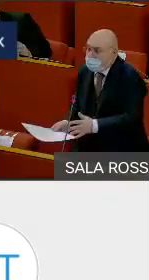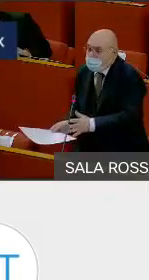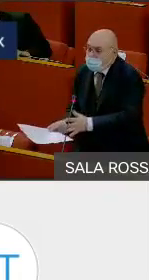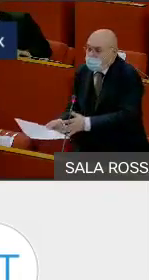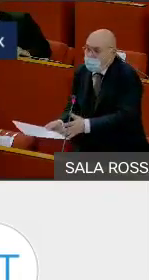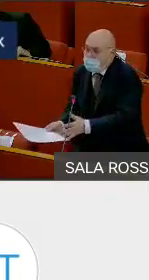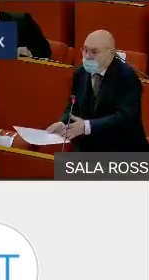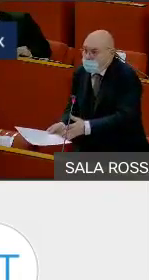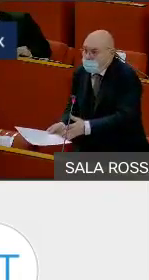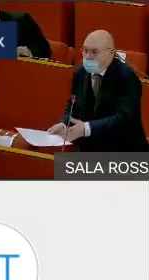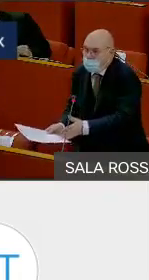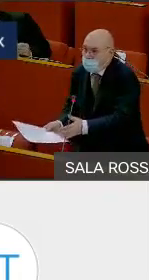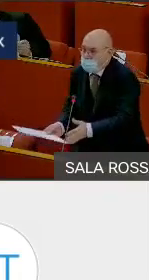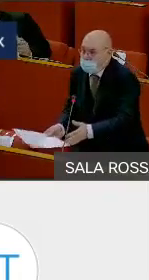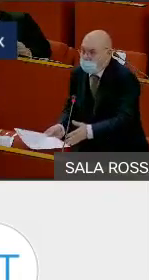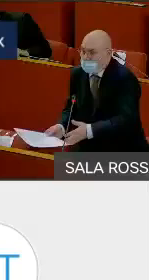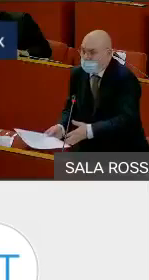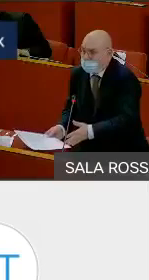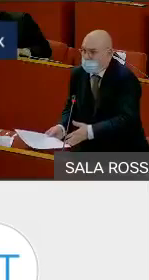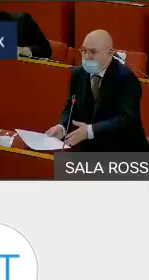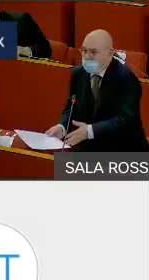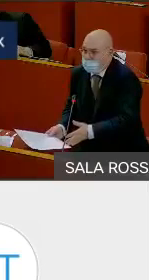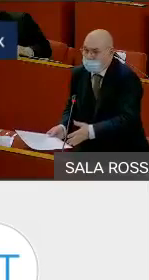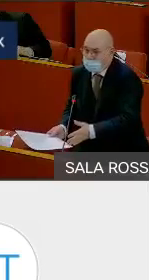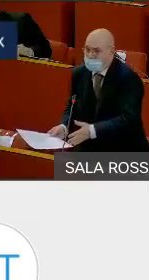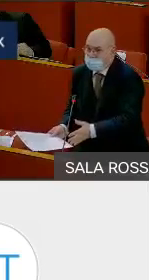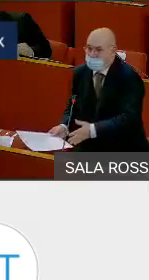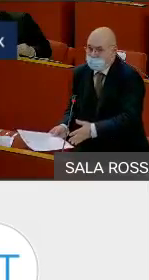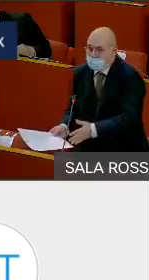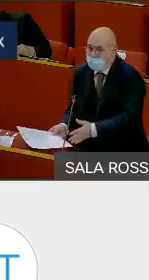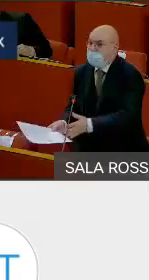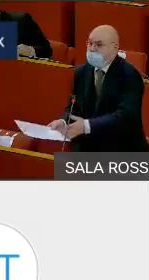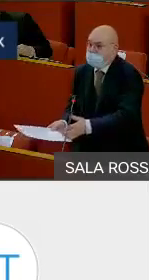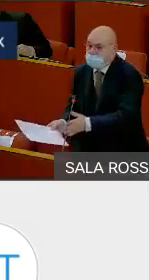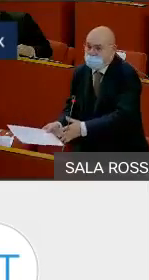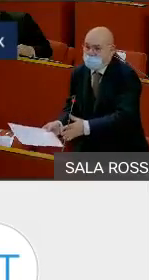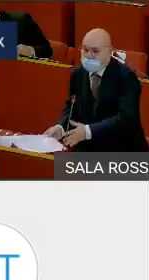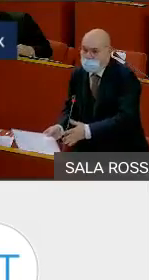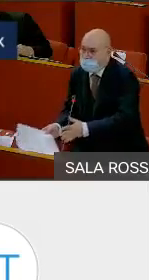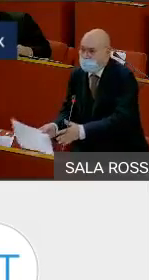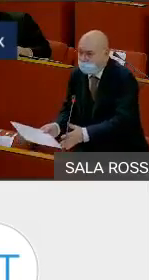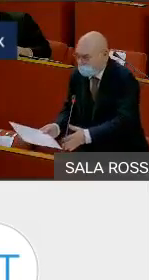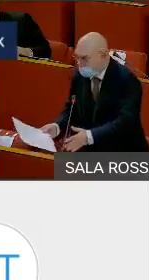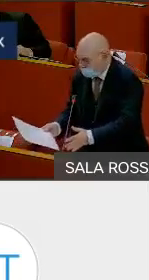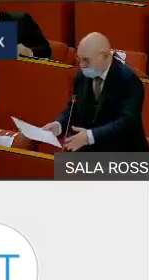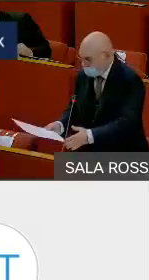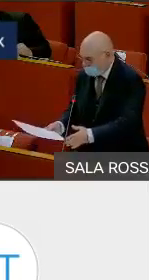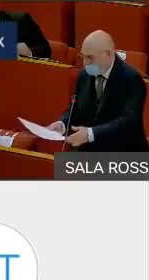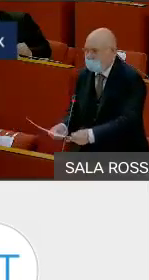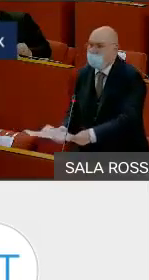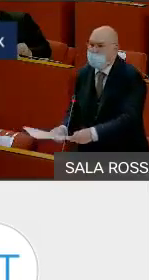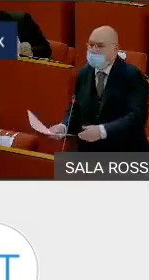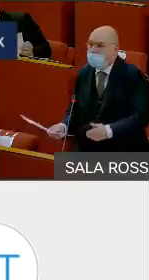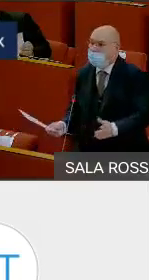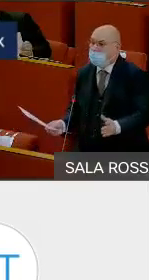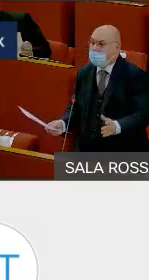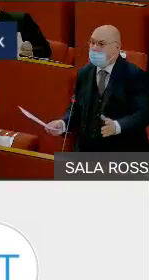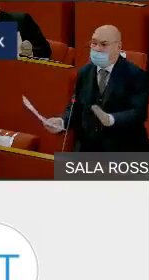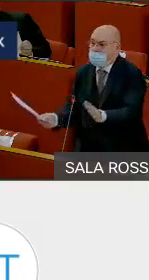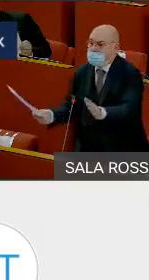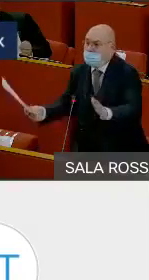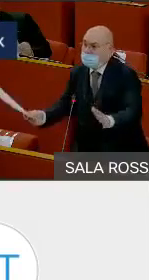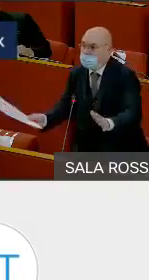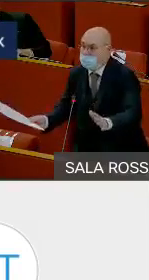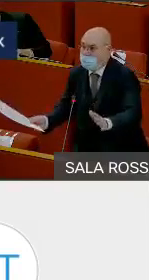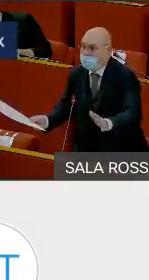poteva fare anche prima perché era proprietario di tutta l'area di conseguenza poteva investire mettere in campo l'attività che adesso può fare